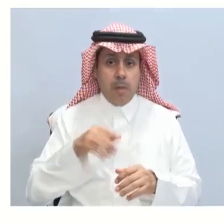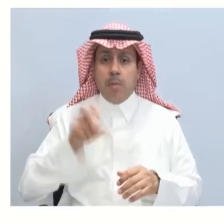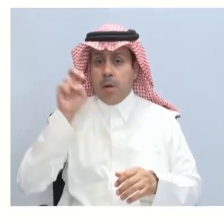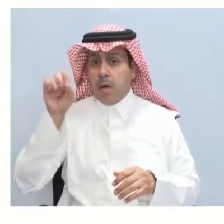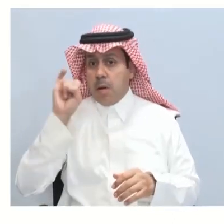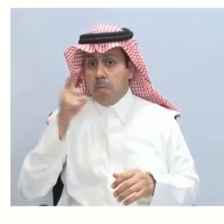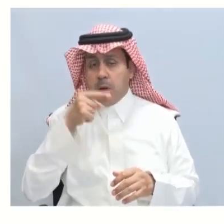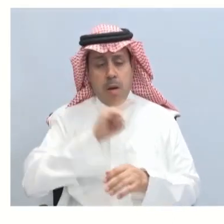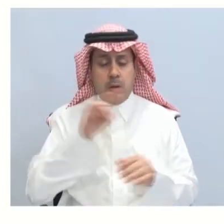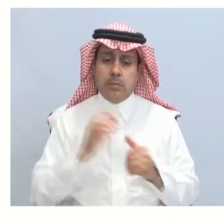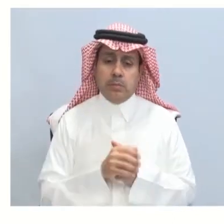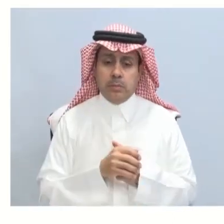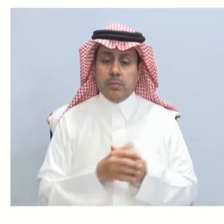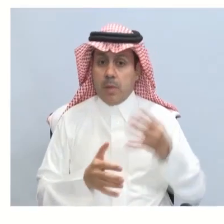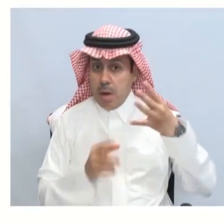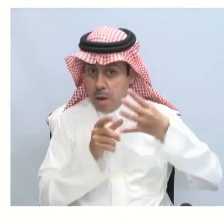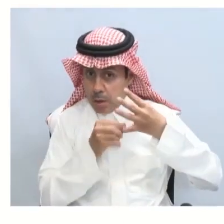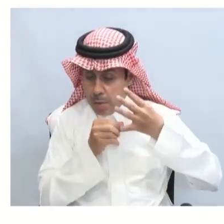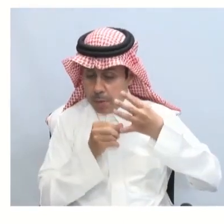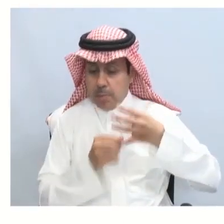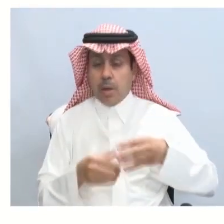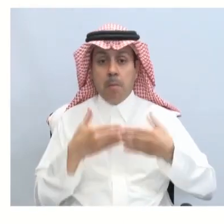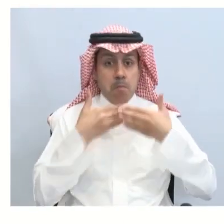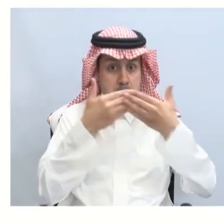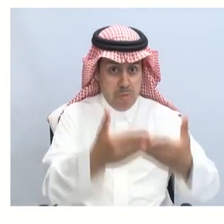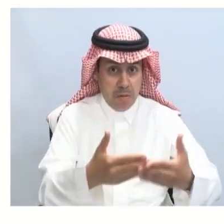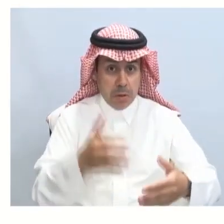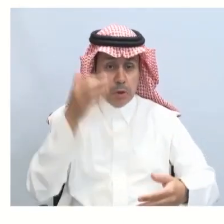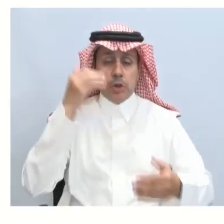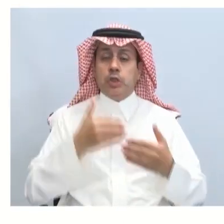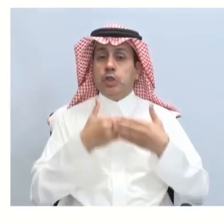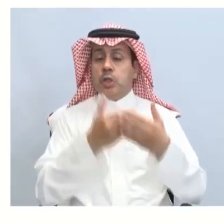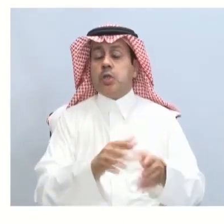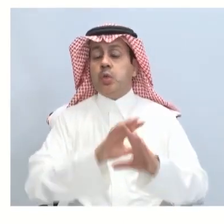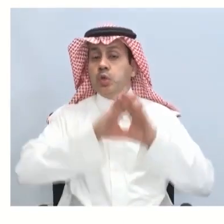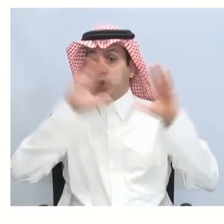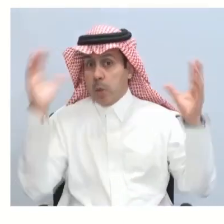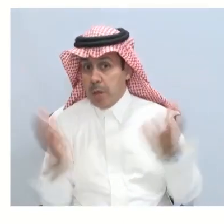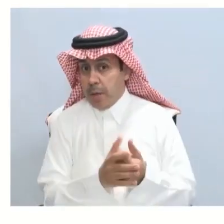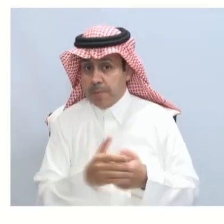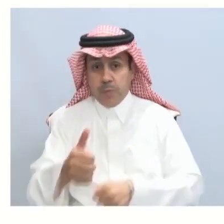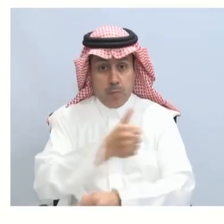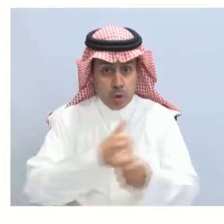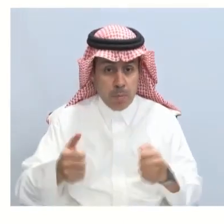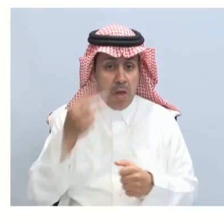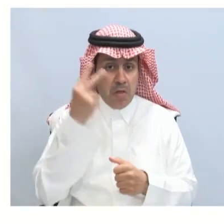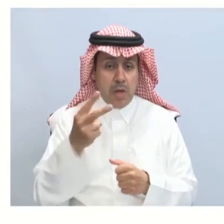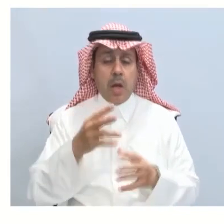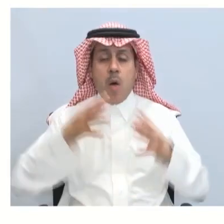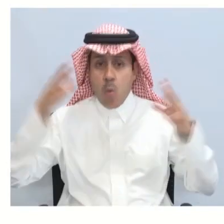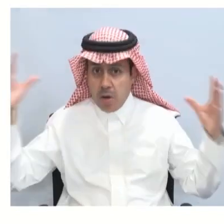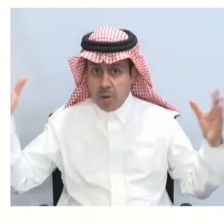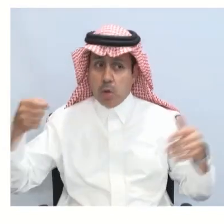المحرم اما الرابعه ان يكون بادر الجائزه جميع المتسابقين سواء كانوا اثنين او